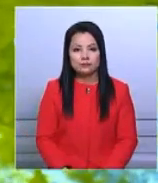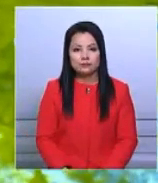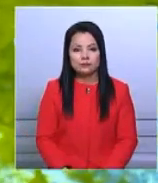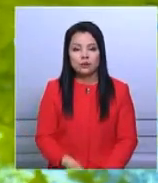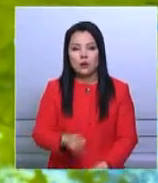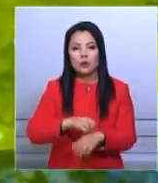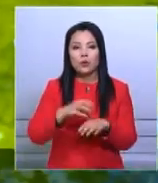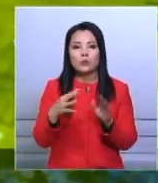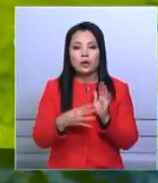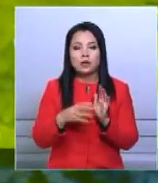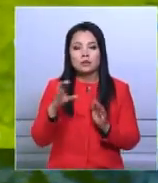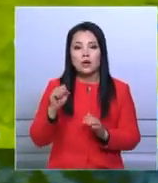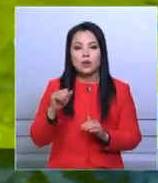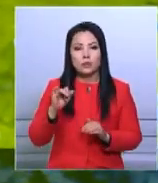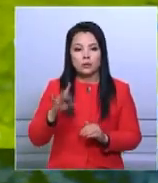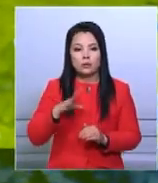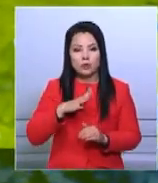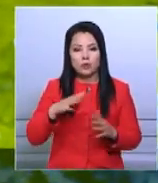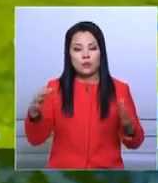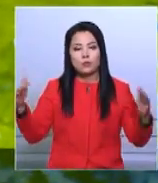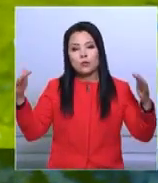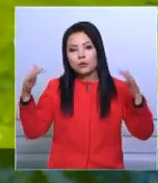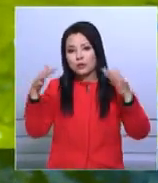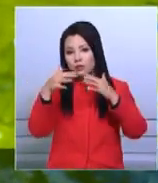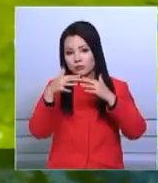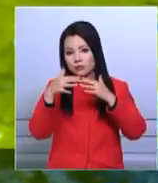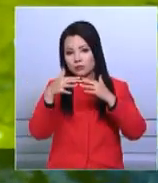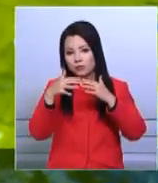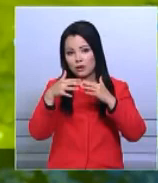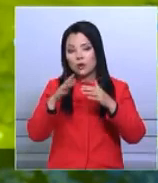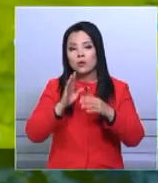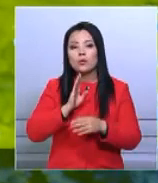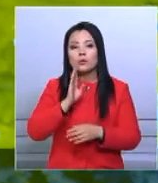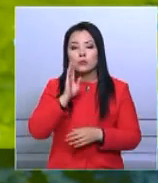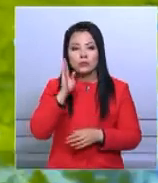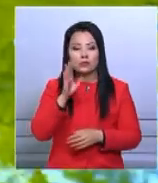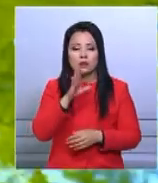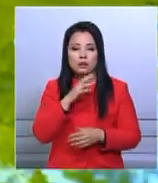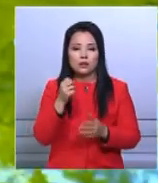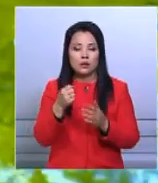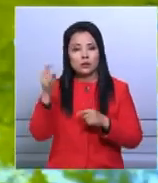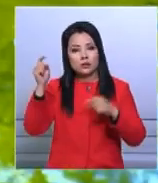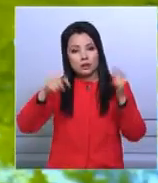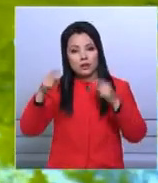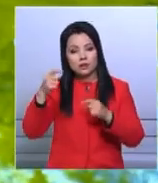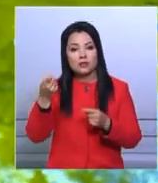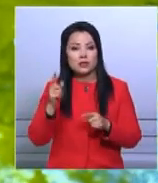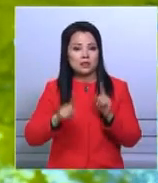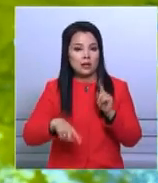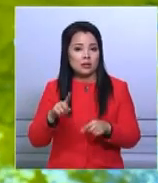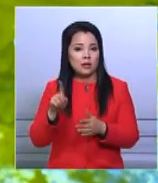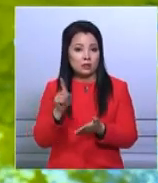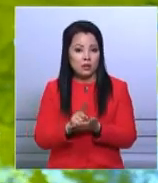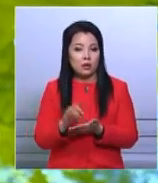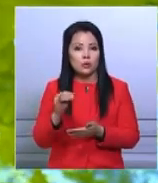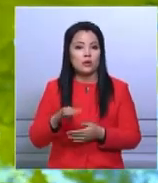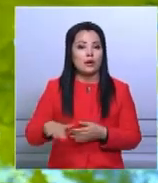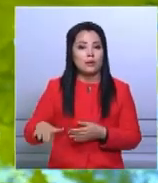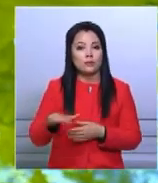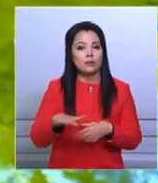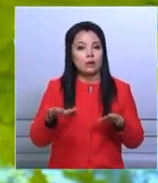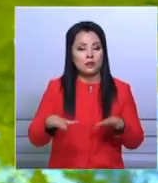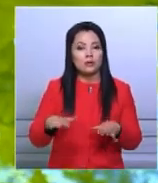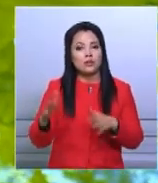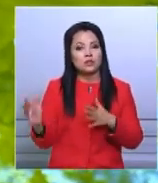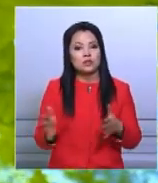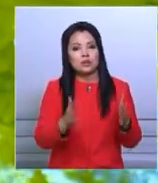19 сәуірде Астанада көшпелі бұлтты. Күндіз кей уақытта жаңбыр жауады. оңтүстік батыстан